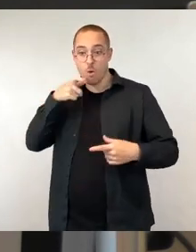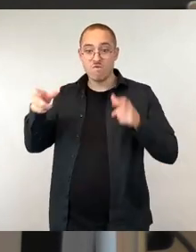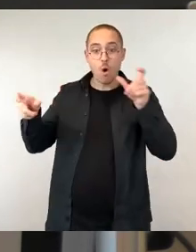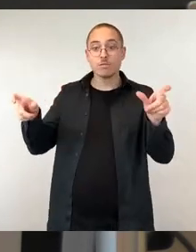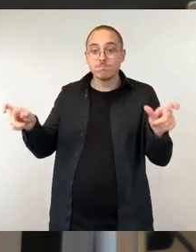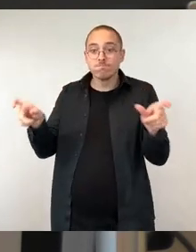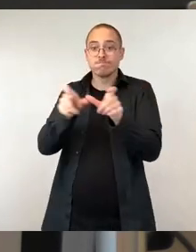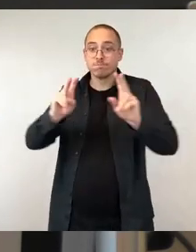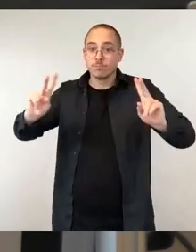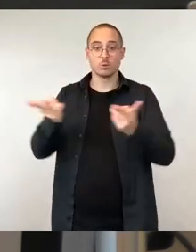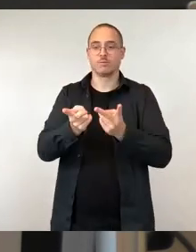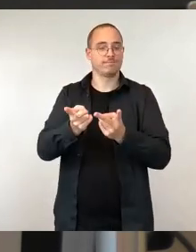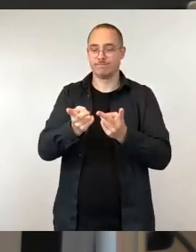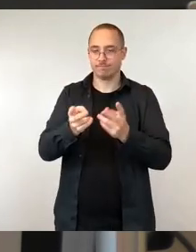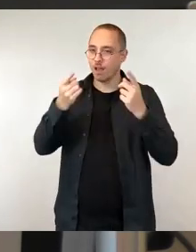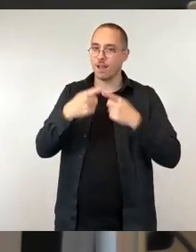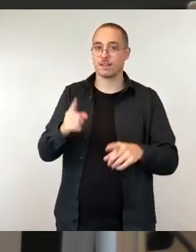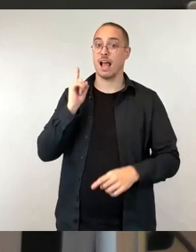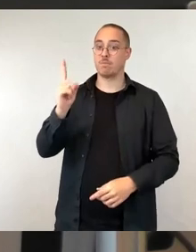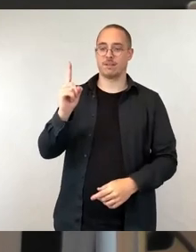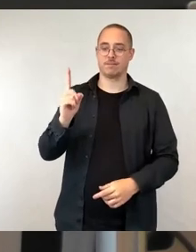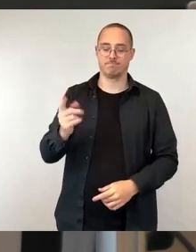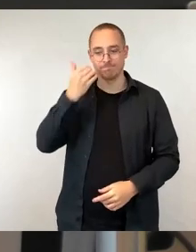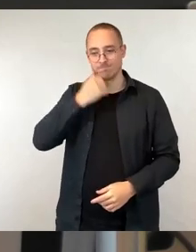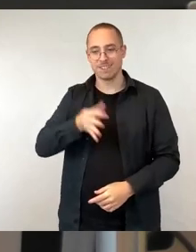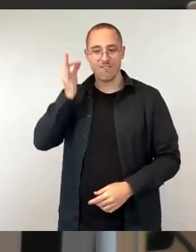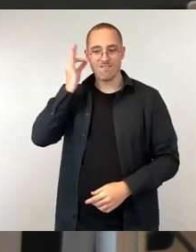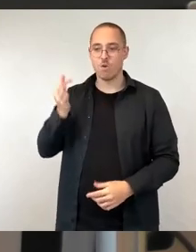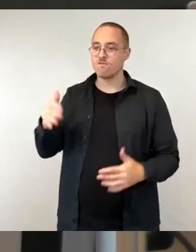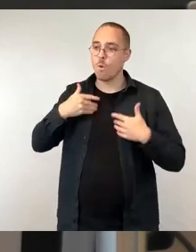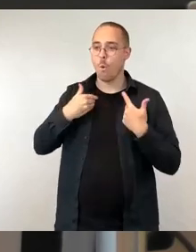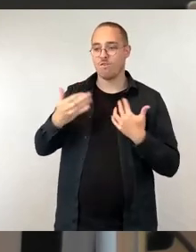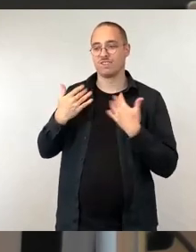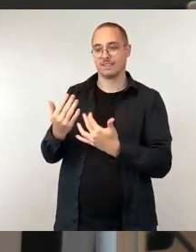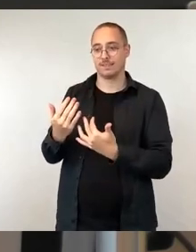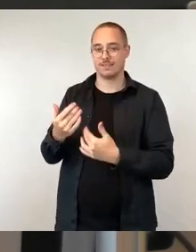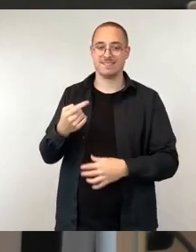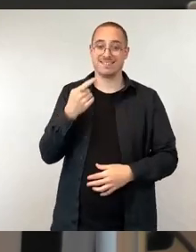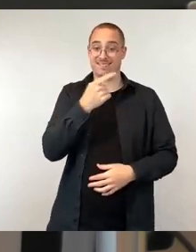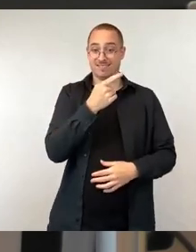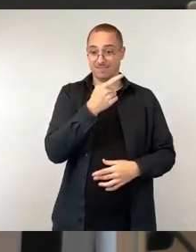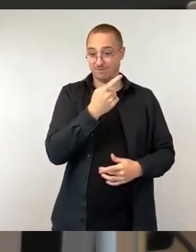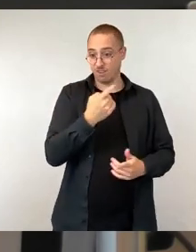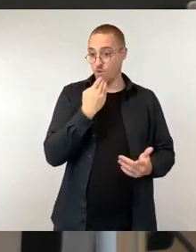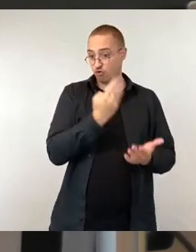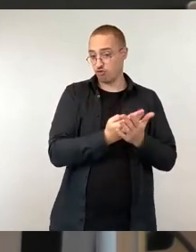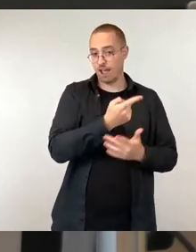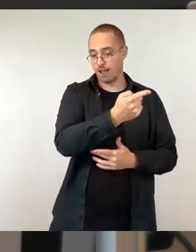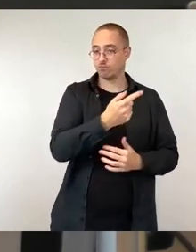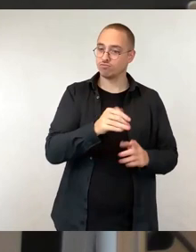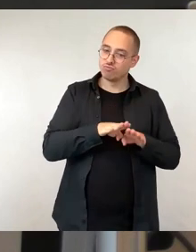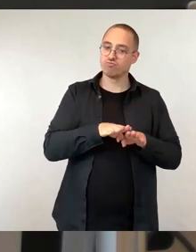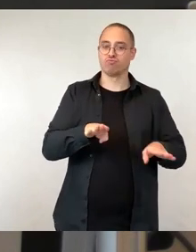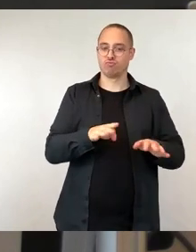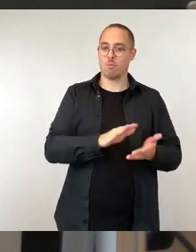ist pragmatisch in der Sache. Ihrer ist es nicht und Ihr Vorschlag